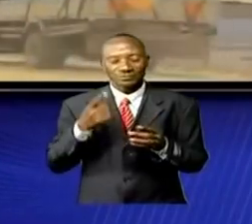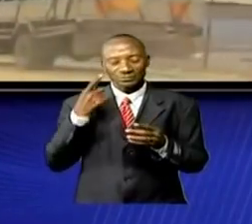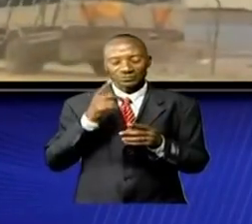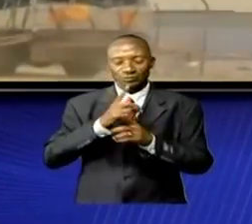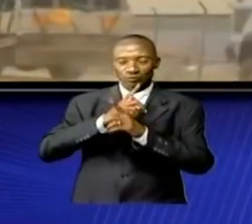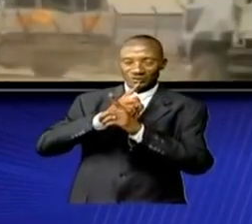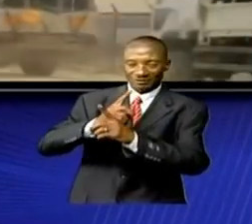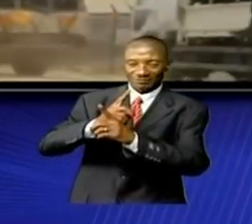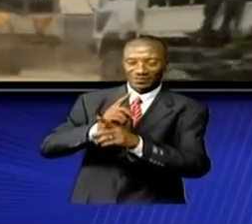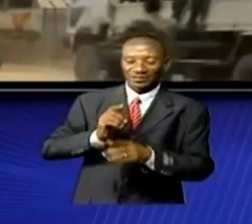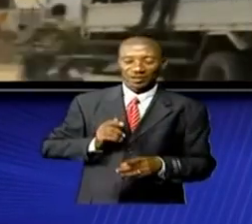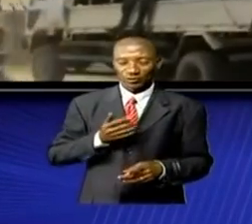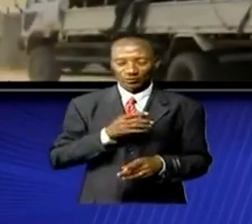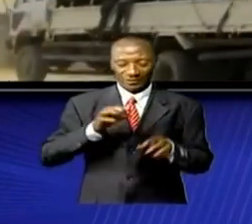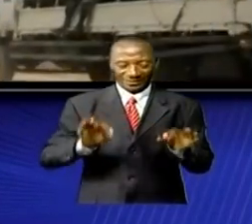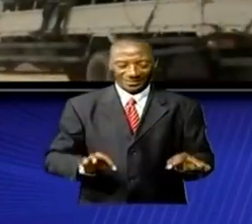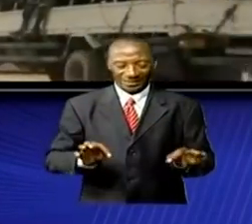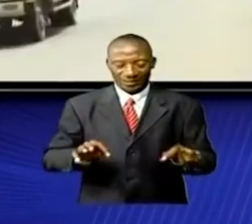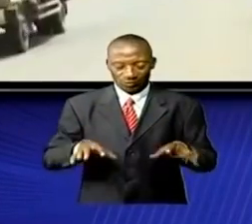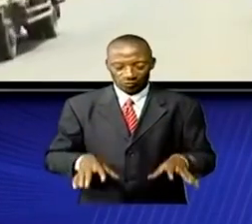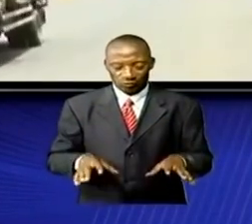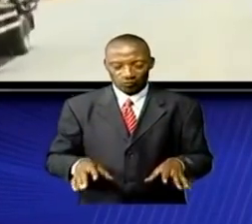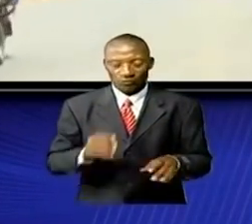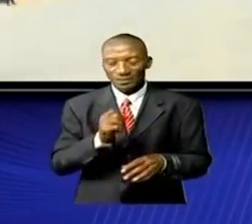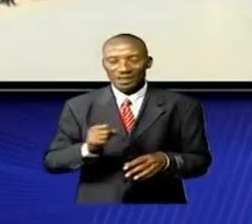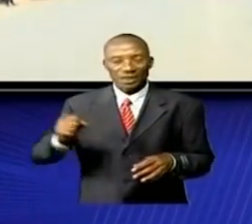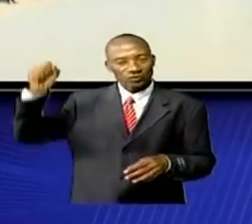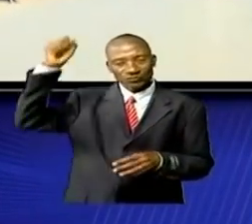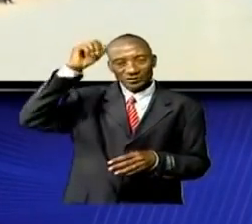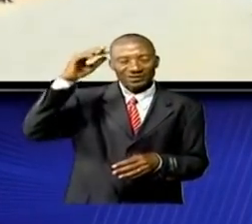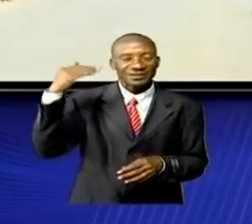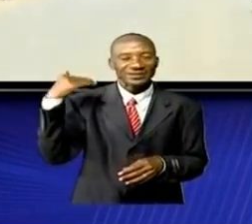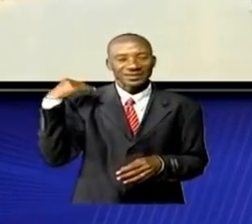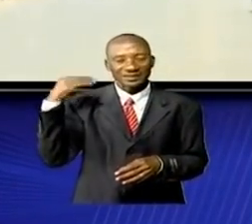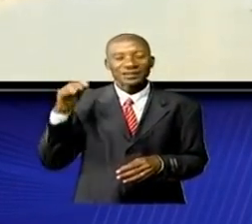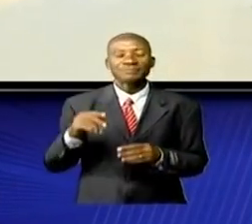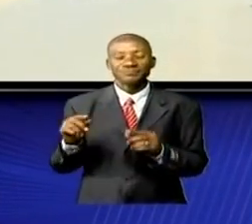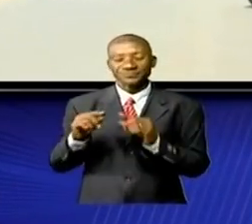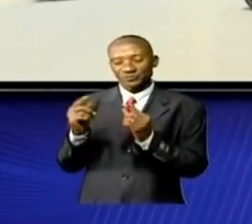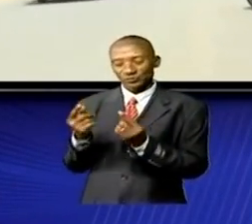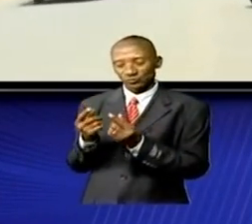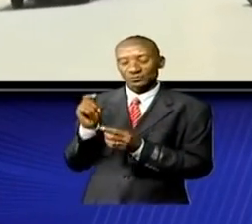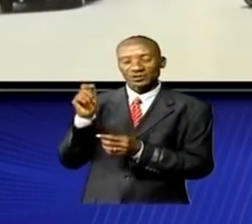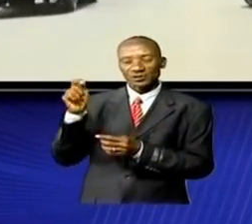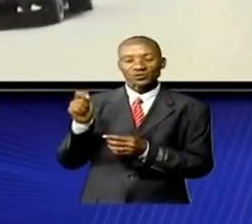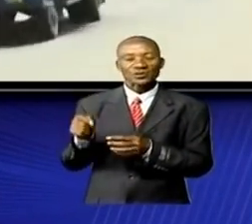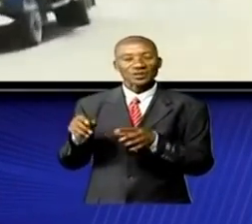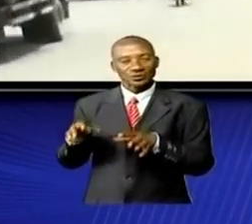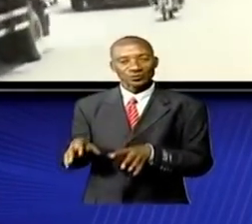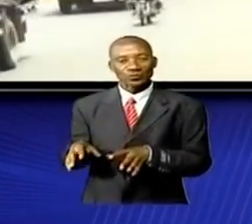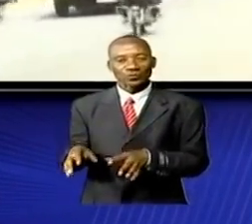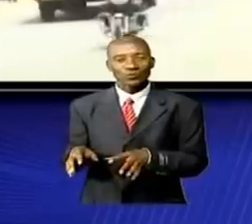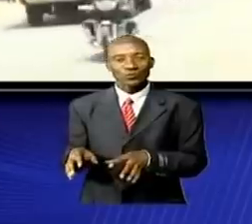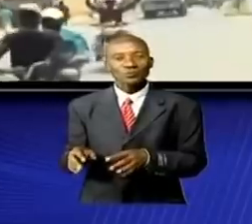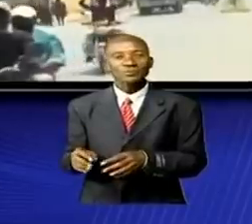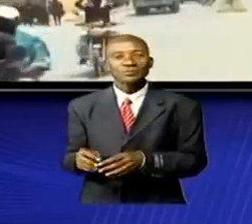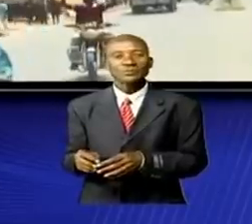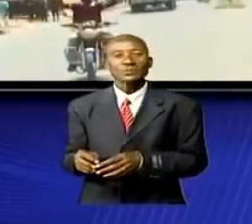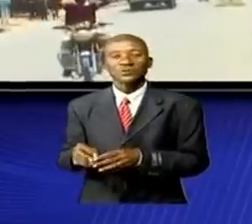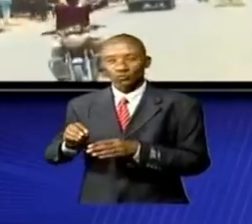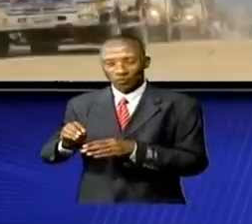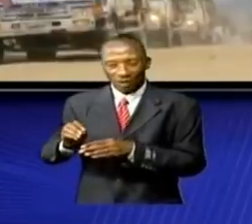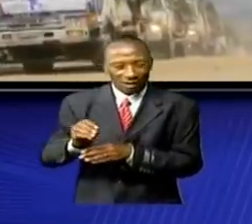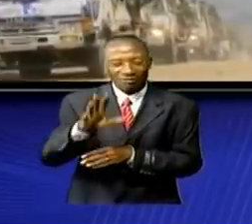national et la souveraineté de l'État. Les forces armées de la République démocratique du Congo viennent de gonfler